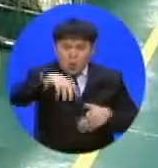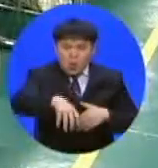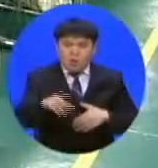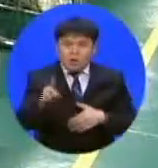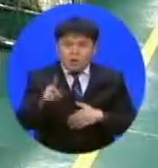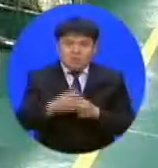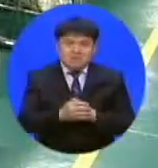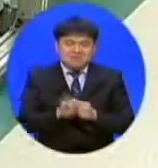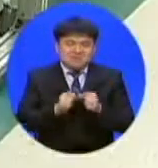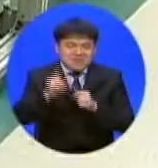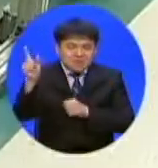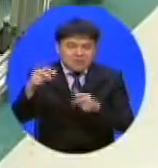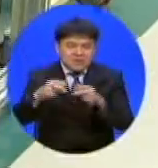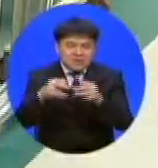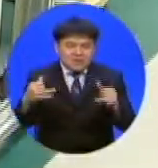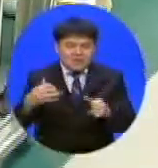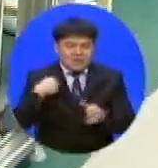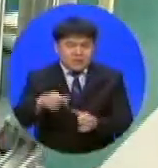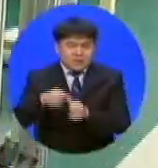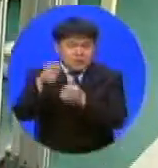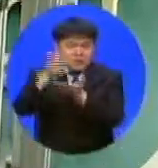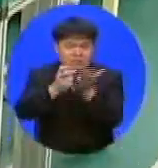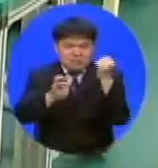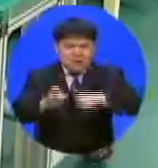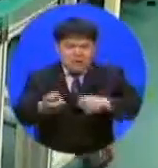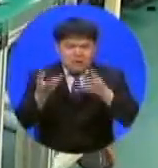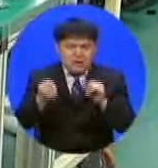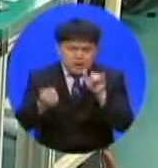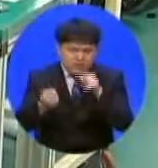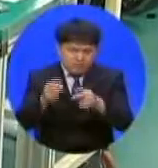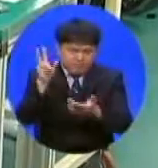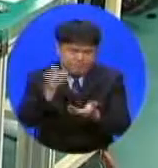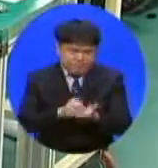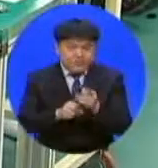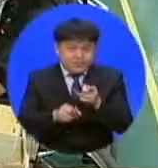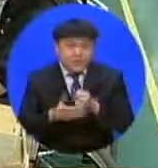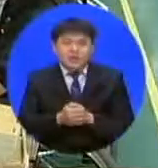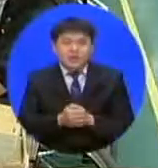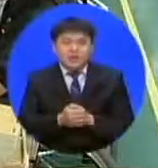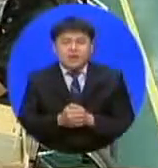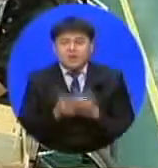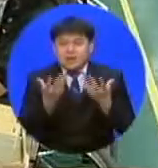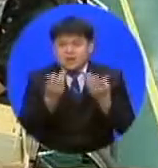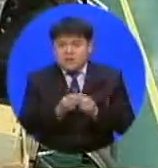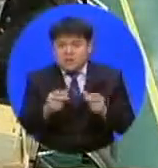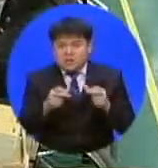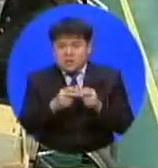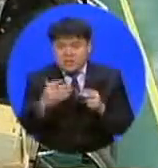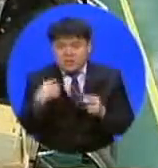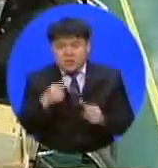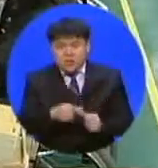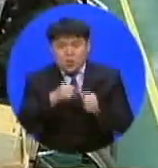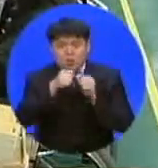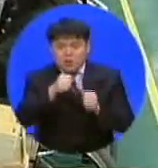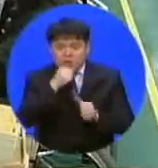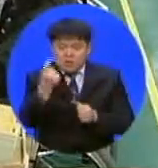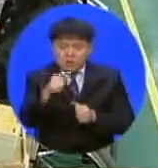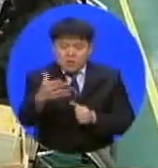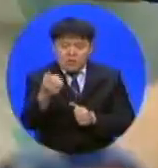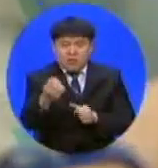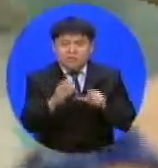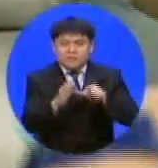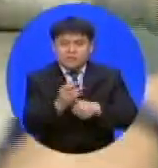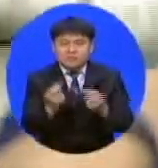뭐 상당히 이 장애인 의무 고용 비율을 지키지 않았다 이런 점들이 이제 문제가 된 거죠. 장애인 의무 고용률도 사실 뭐